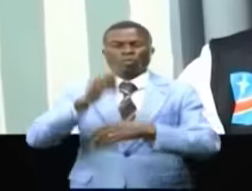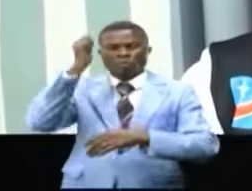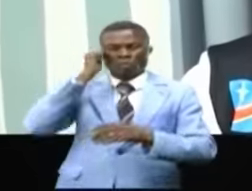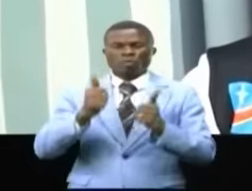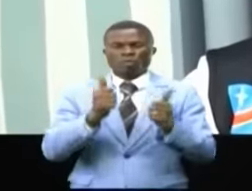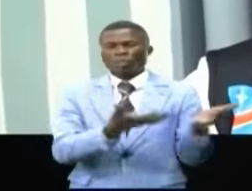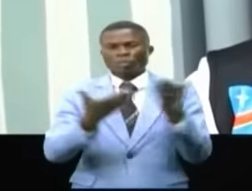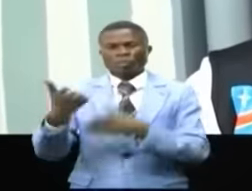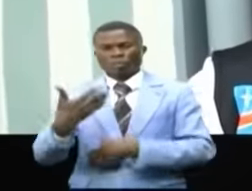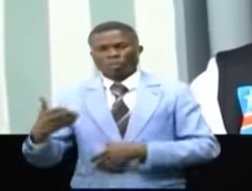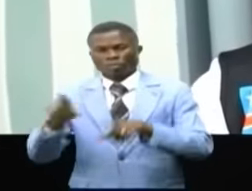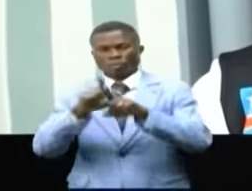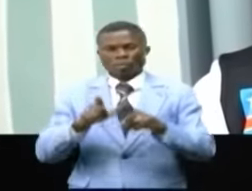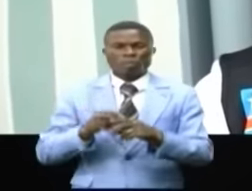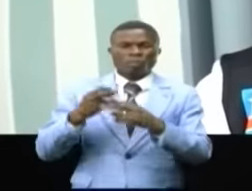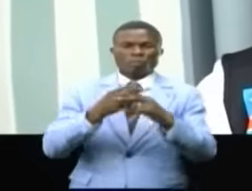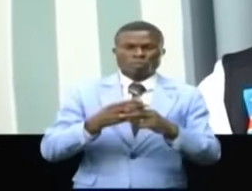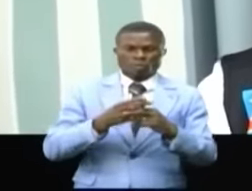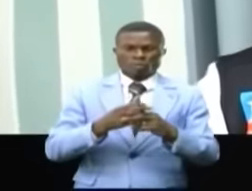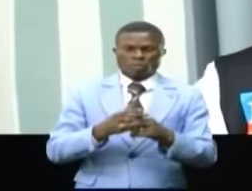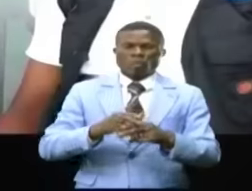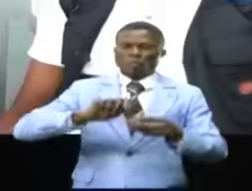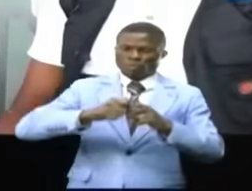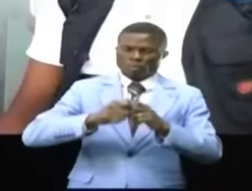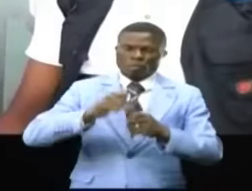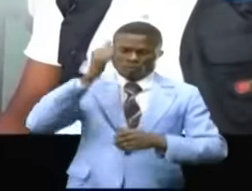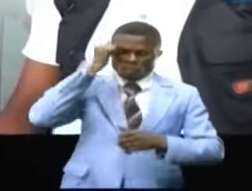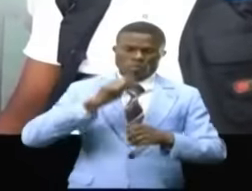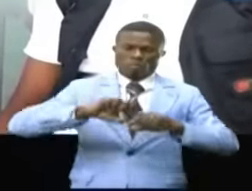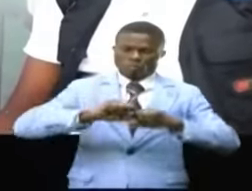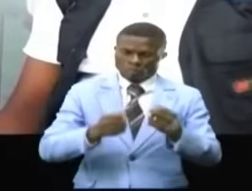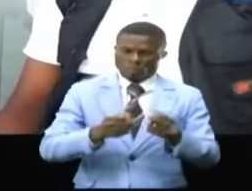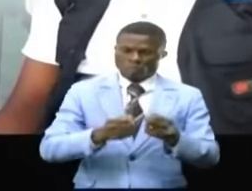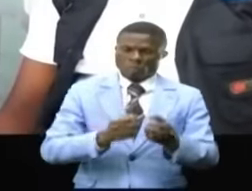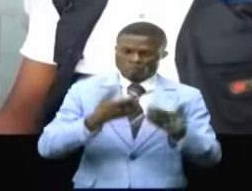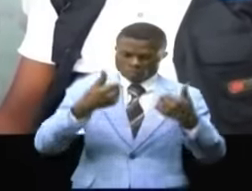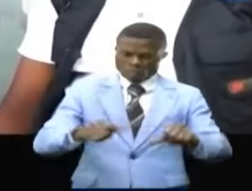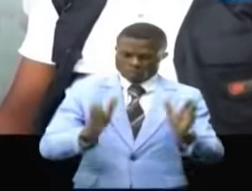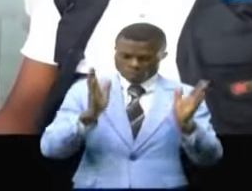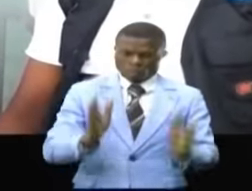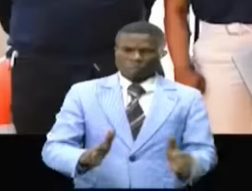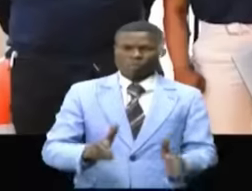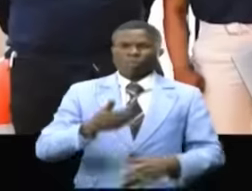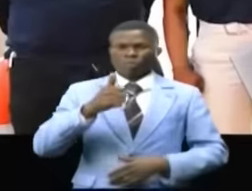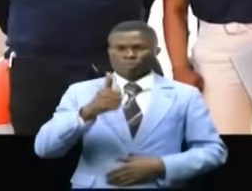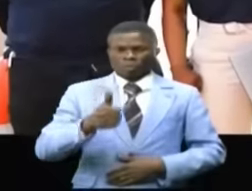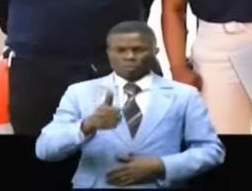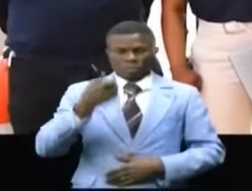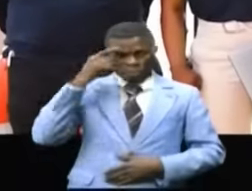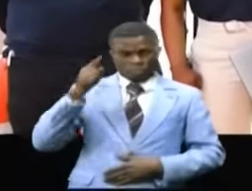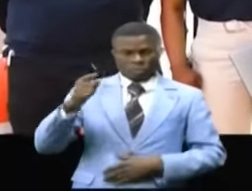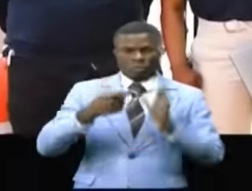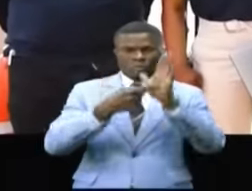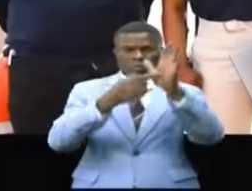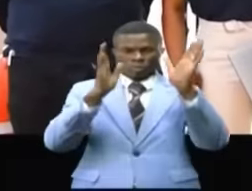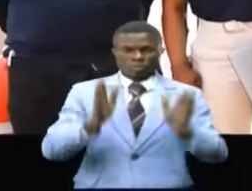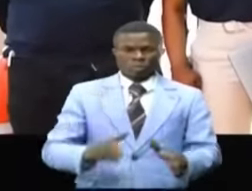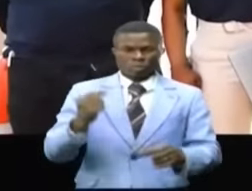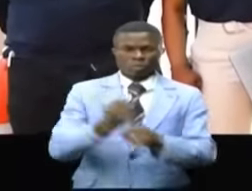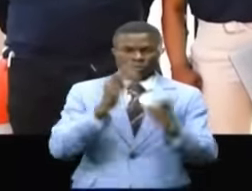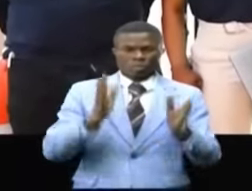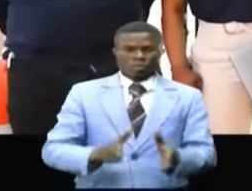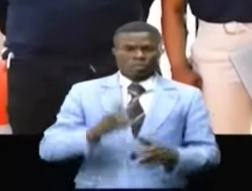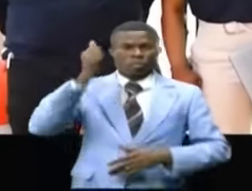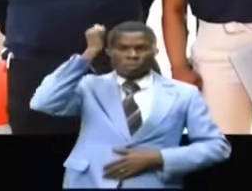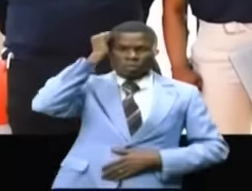embarcations, mais aussi à veiller à leur entretien pour les maintenir toujours en parfait état. Pour sa part, le représentant du personnel